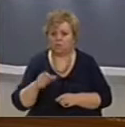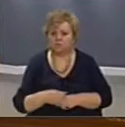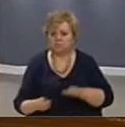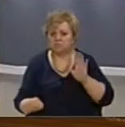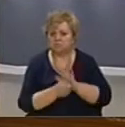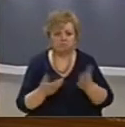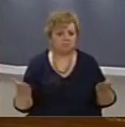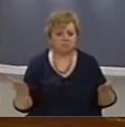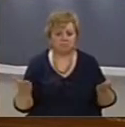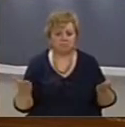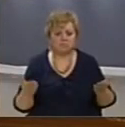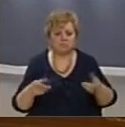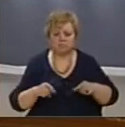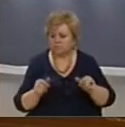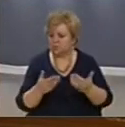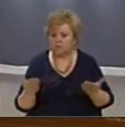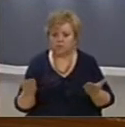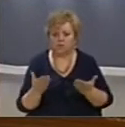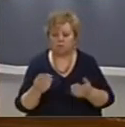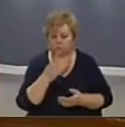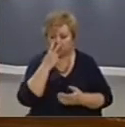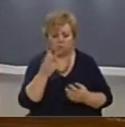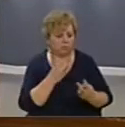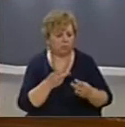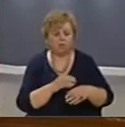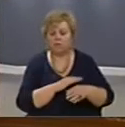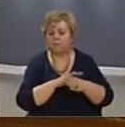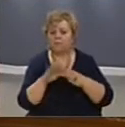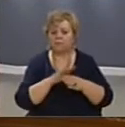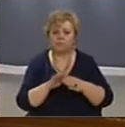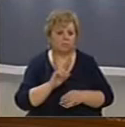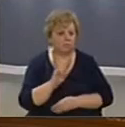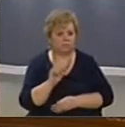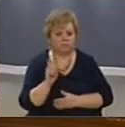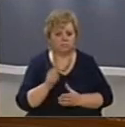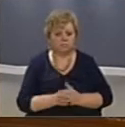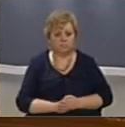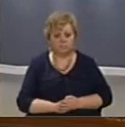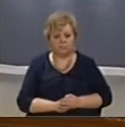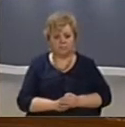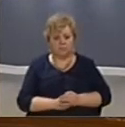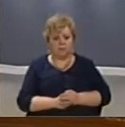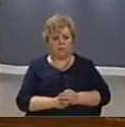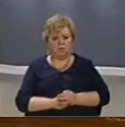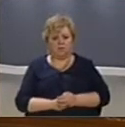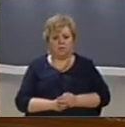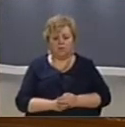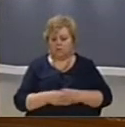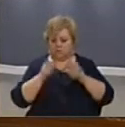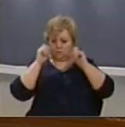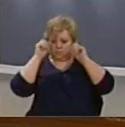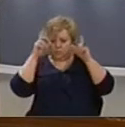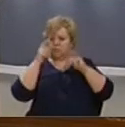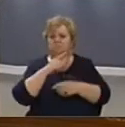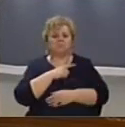dikujt ato prona, por jo kështu para syve tonë të lejojmë dhe të degraduan matutje. Prandaj unë edhe pse u befasova,